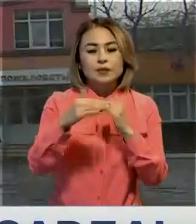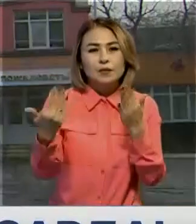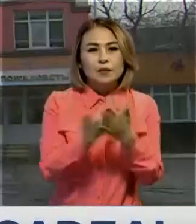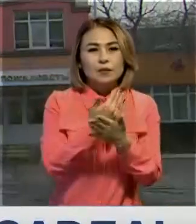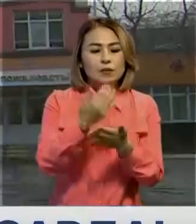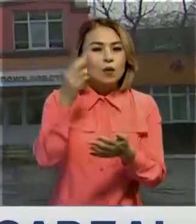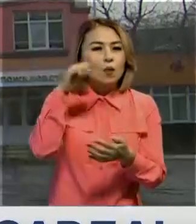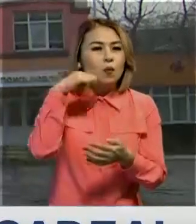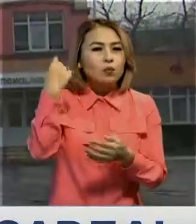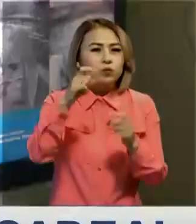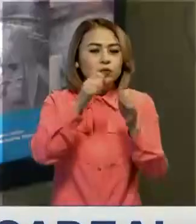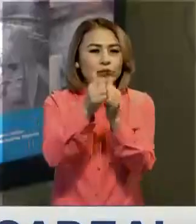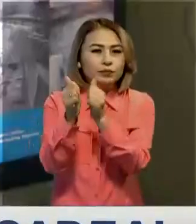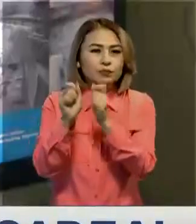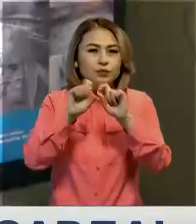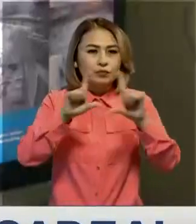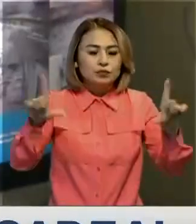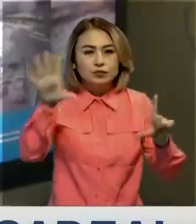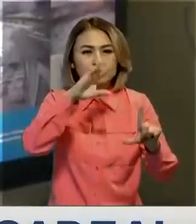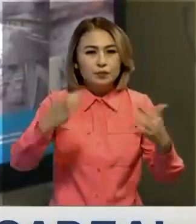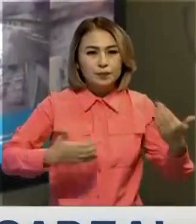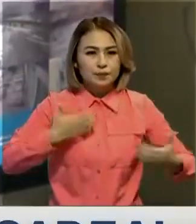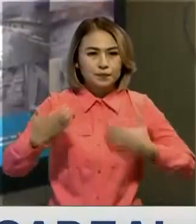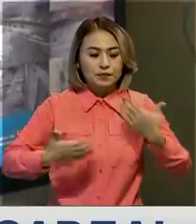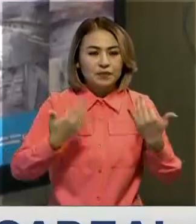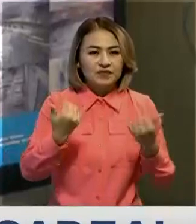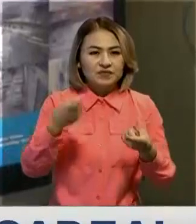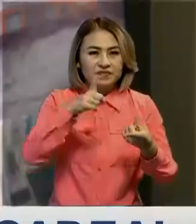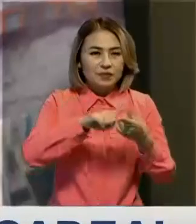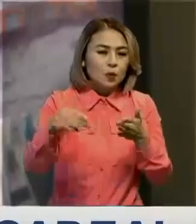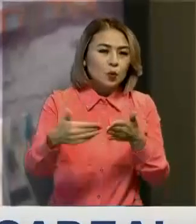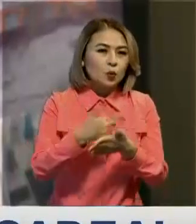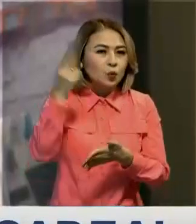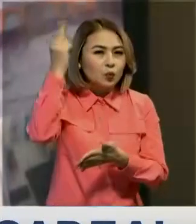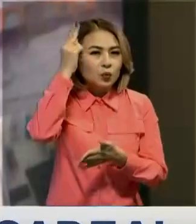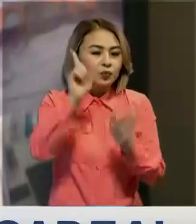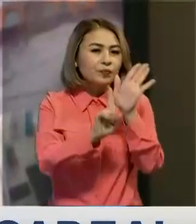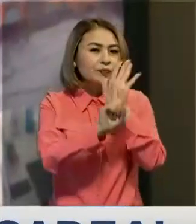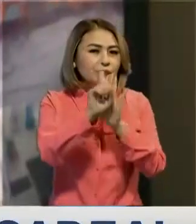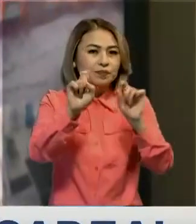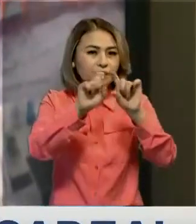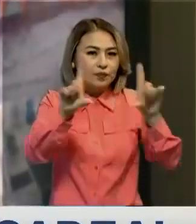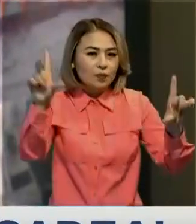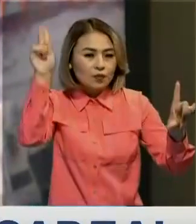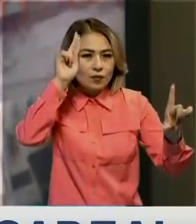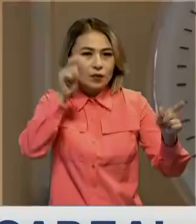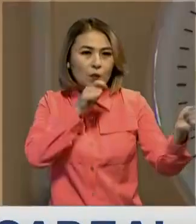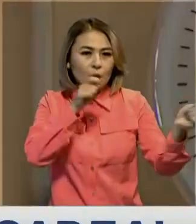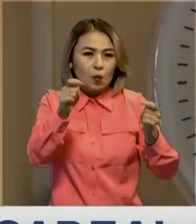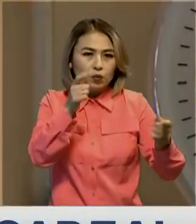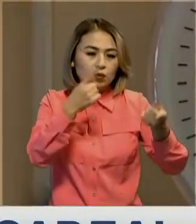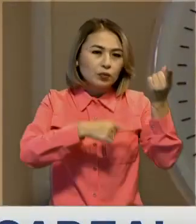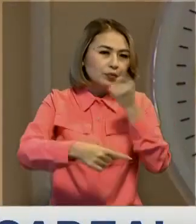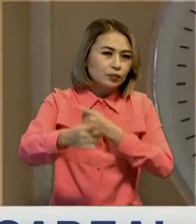Көршілес Ресей мектептерінде болған ауыр жағдайлар жұртты алаңдатқан анық. Осыған байланысты жаңа оқу жылынан бастап елімізде мектеп оқушыларының қауіпсіздігін күшейту